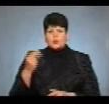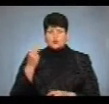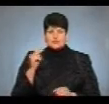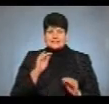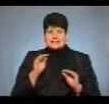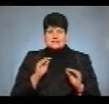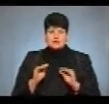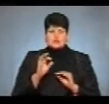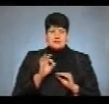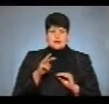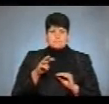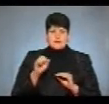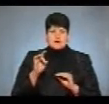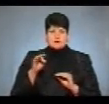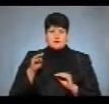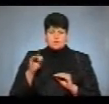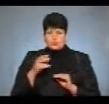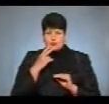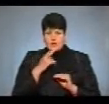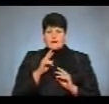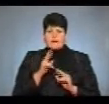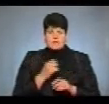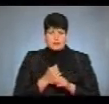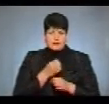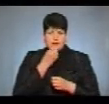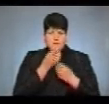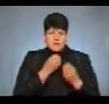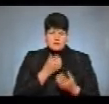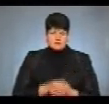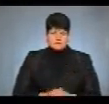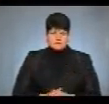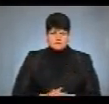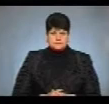Художник-дизайнер Оксана Мартинюк показує, як робити мак.